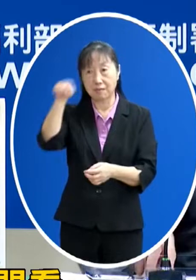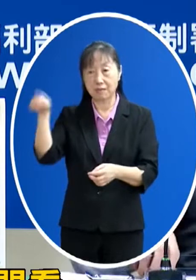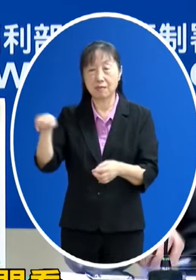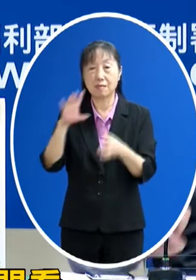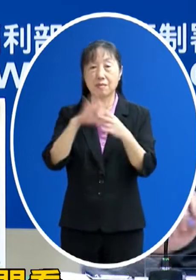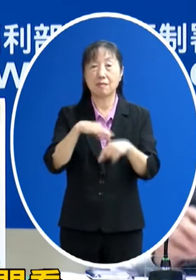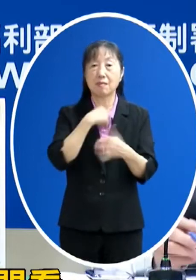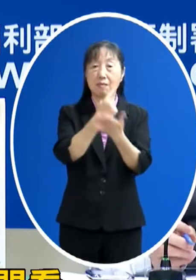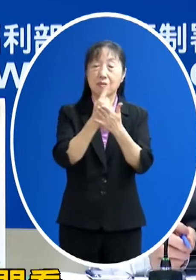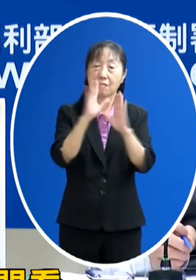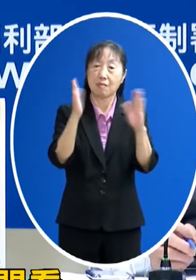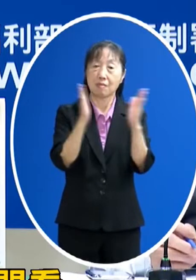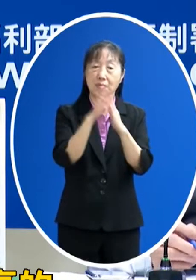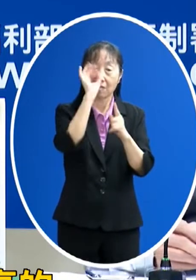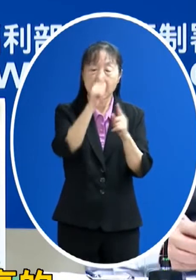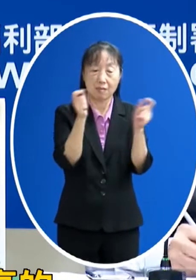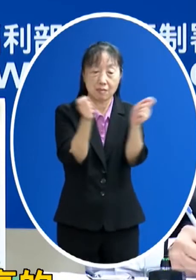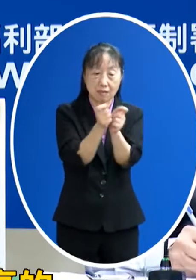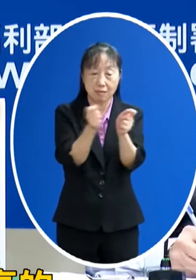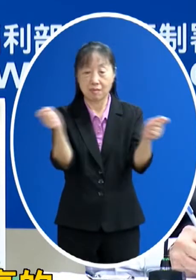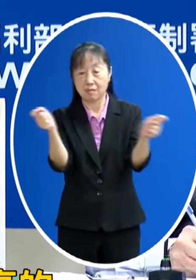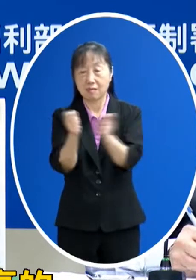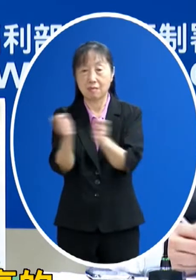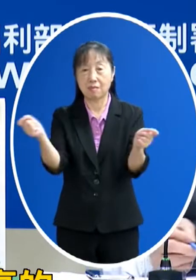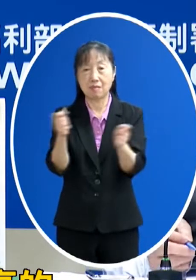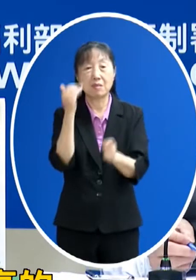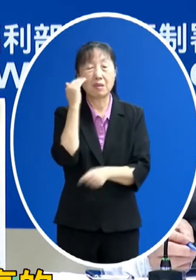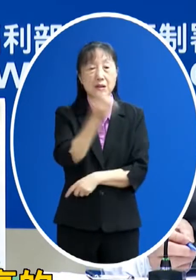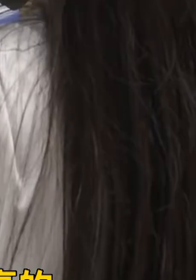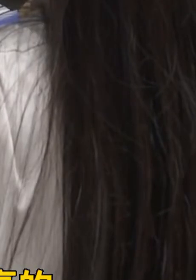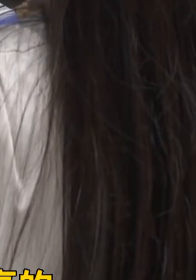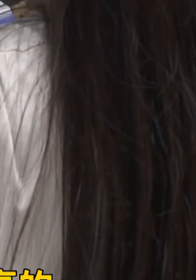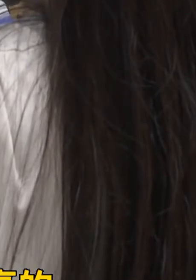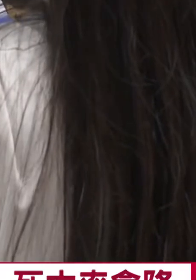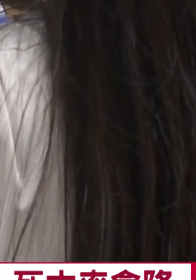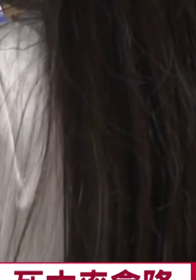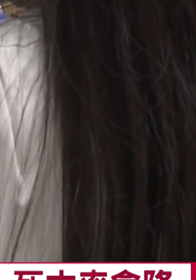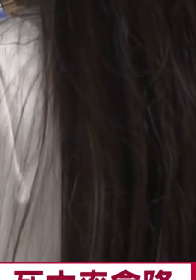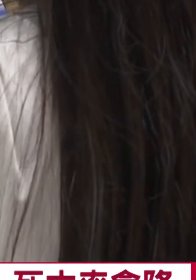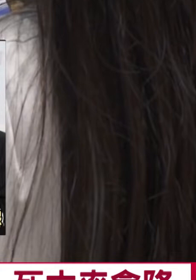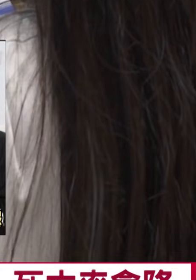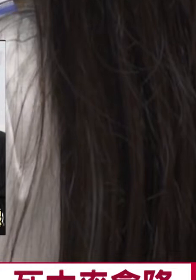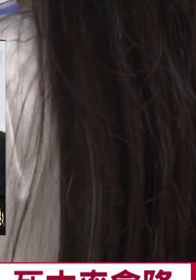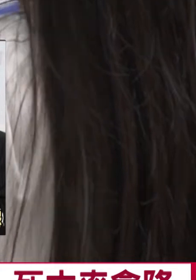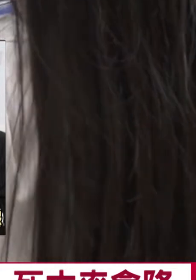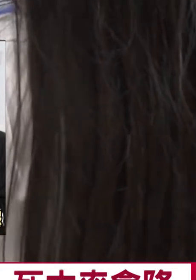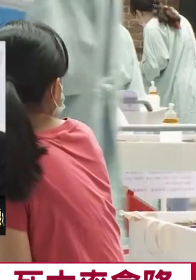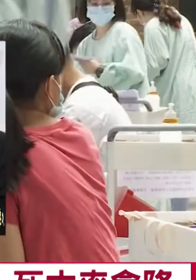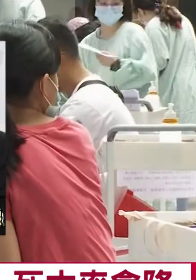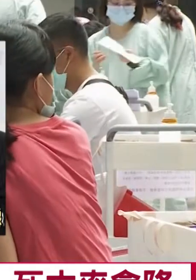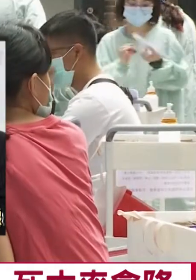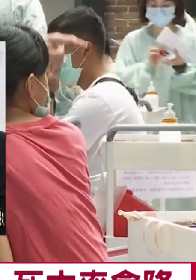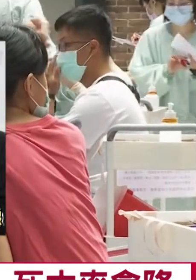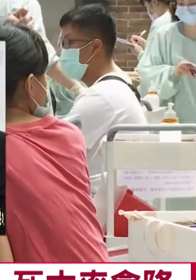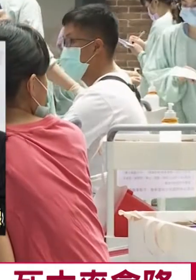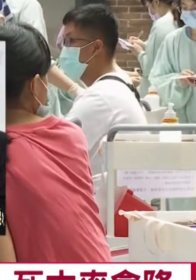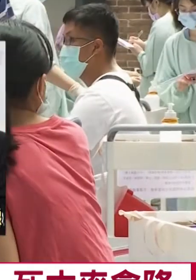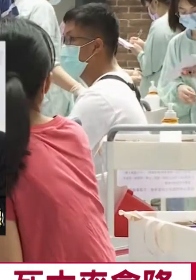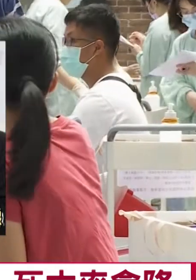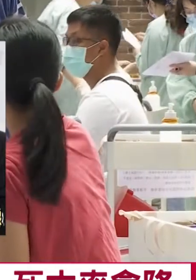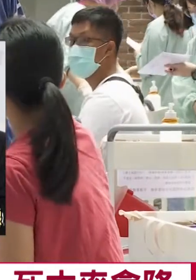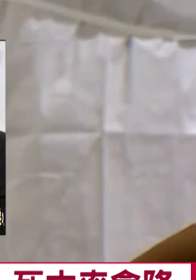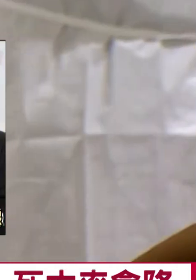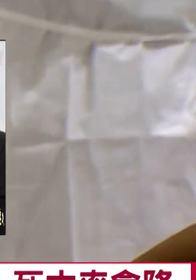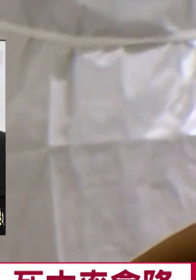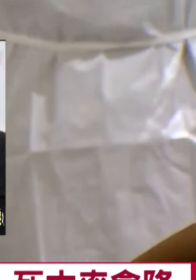你用很短的时间看，它在疫情高峰的时候都是世界最高的。 防疫好成绩不容抹黑，而公卫专家陈秀熙也预估，台